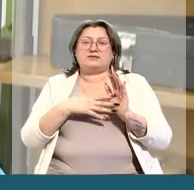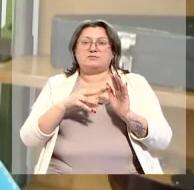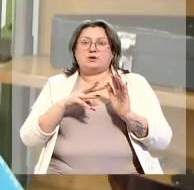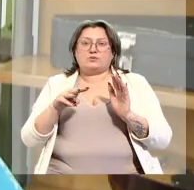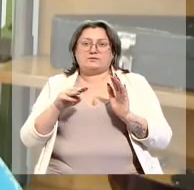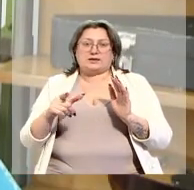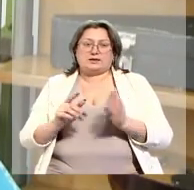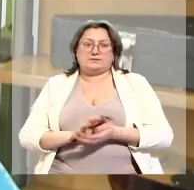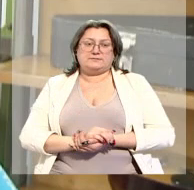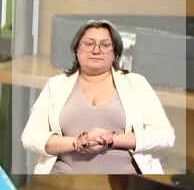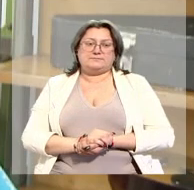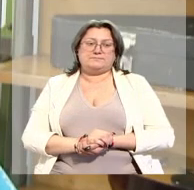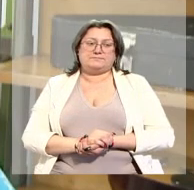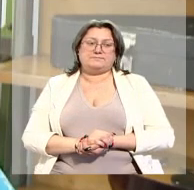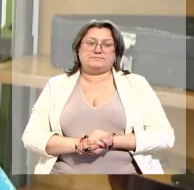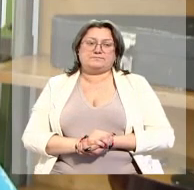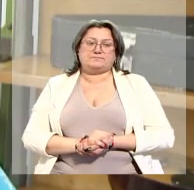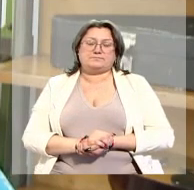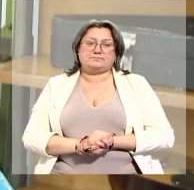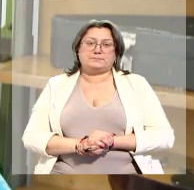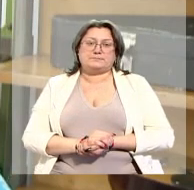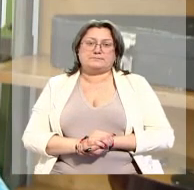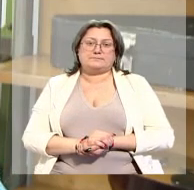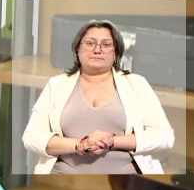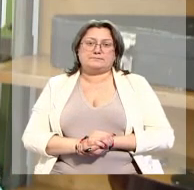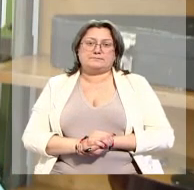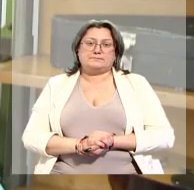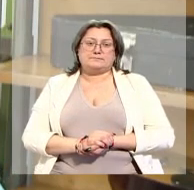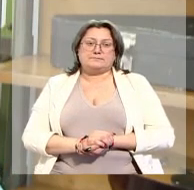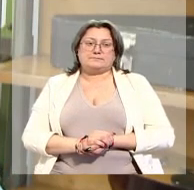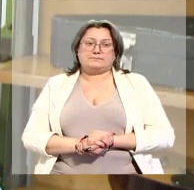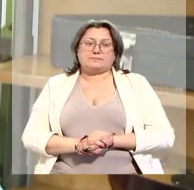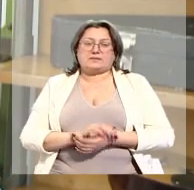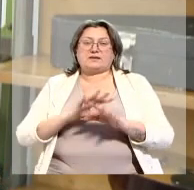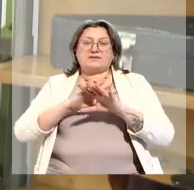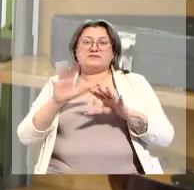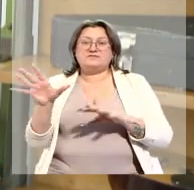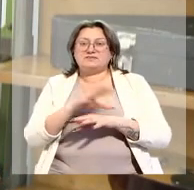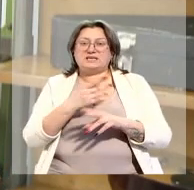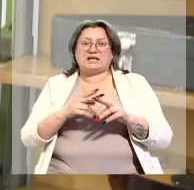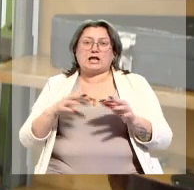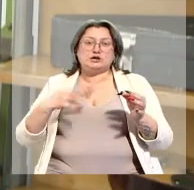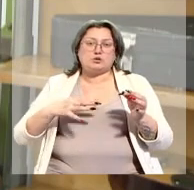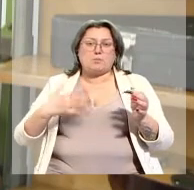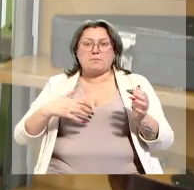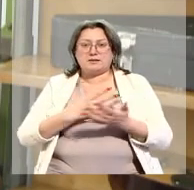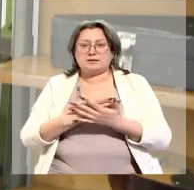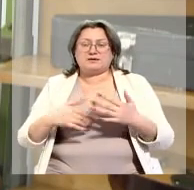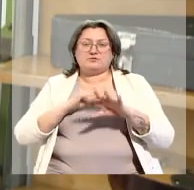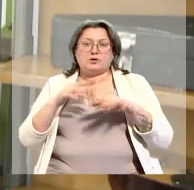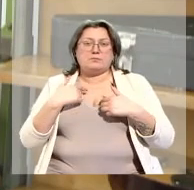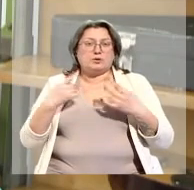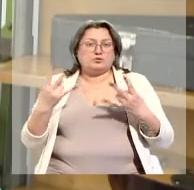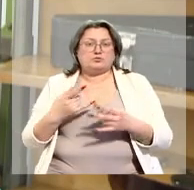аспаптардың барлығы да осы ансамбльге керек аспаптар, бұрынғы болған аспаптар да бар, сол болған аспаптарды жаңарттық. Енді соның